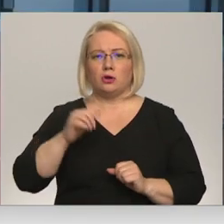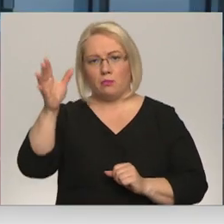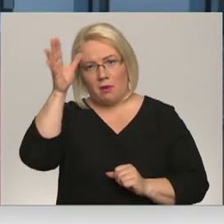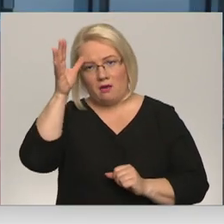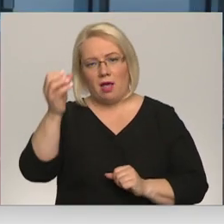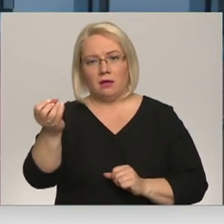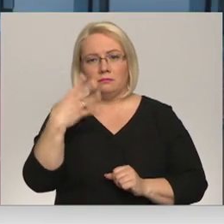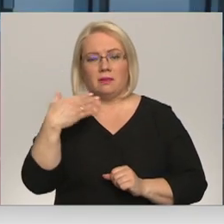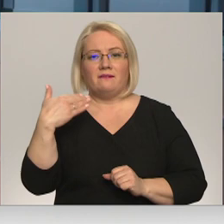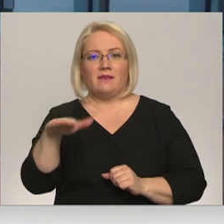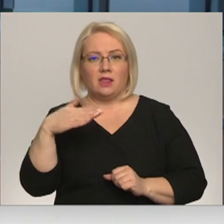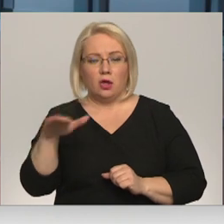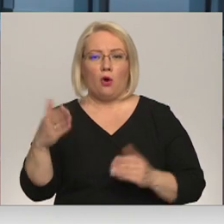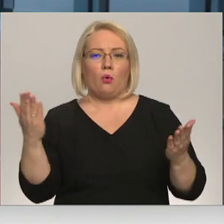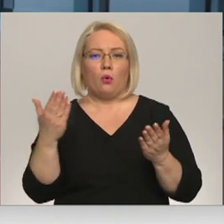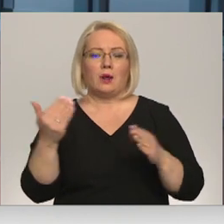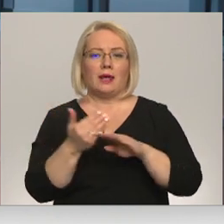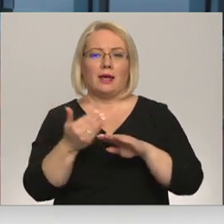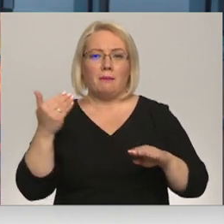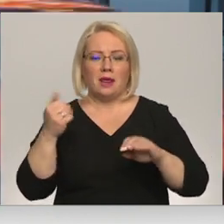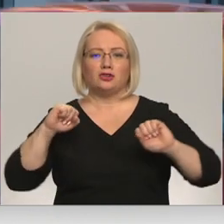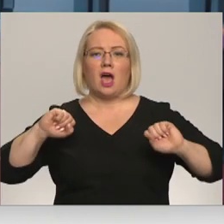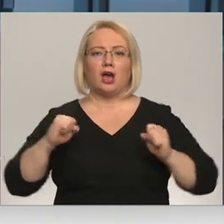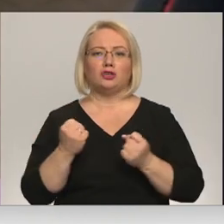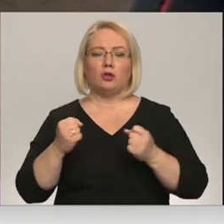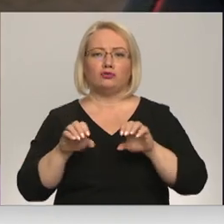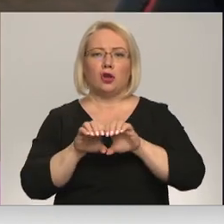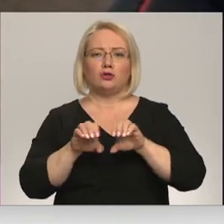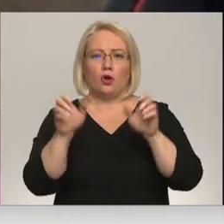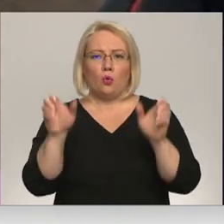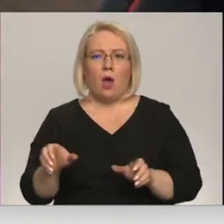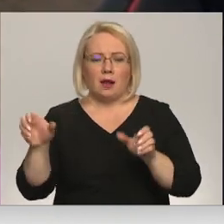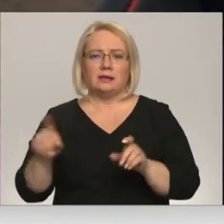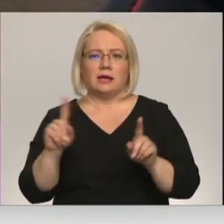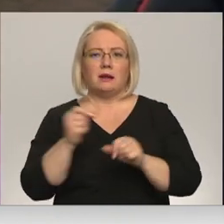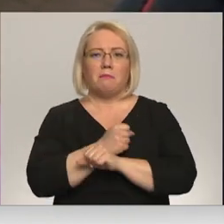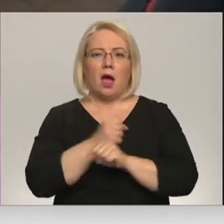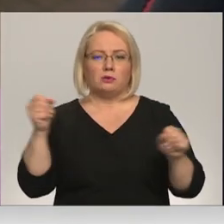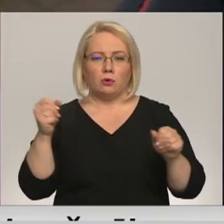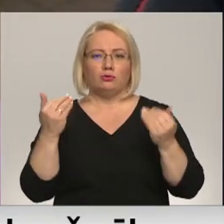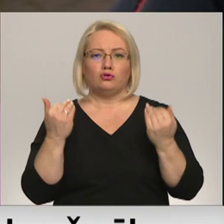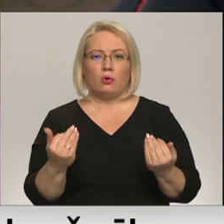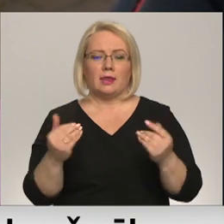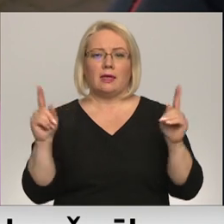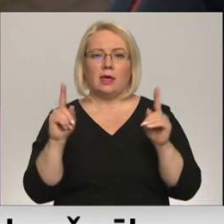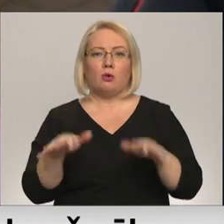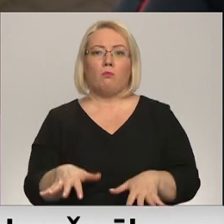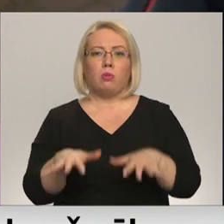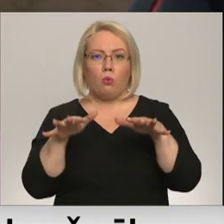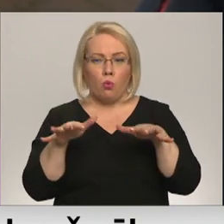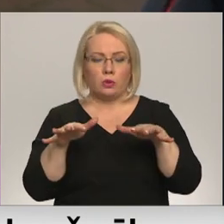video, kurā iepriekš aizsalušās roris ir pārsprāgušas un šodien ir plūdi.